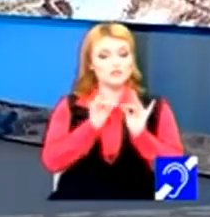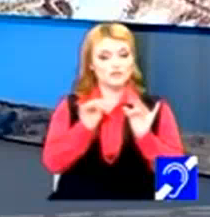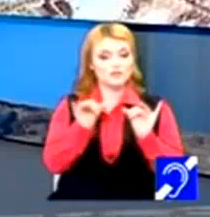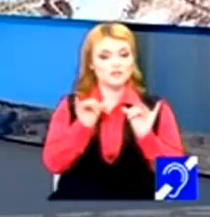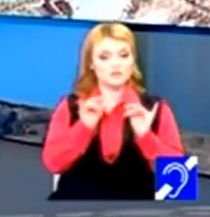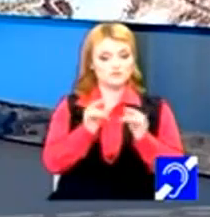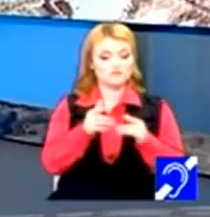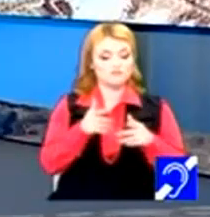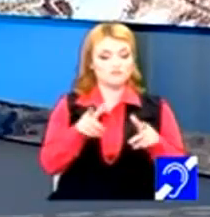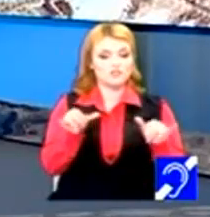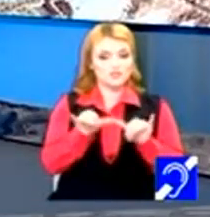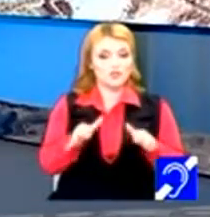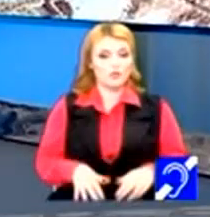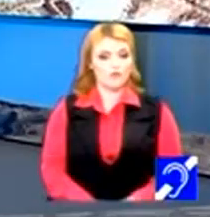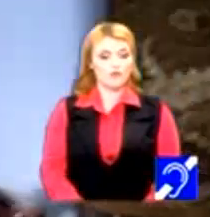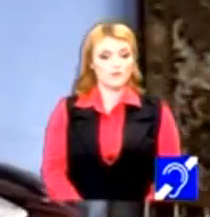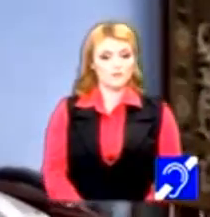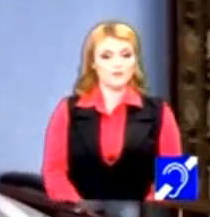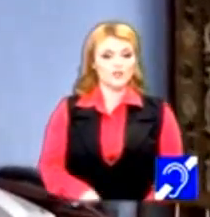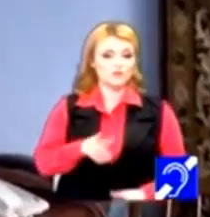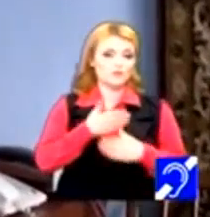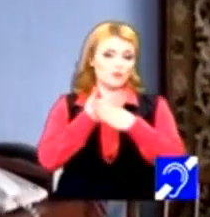cei care suferă de foame.